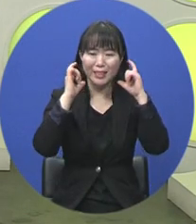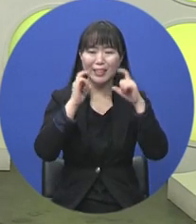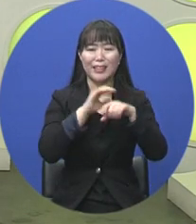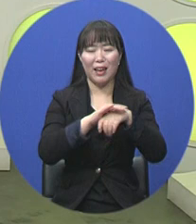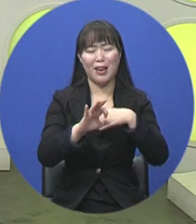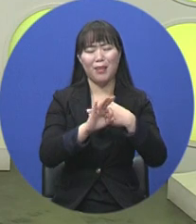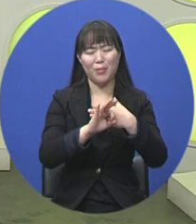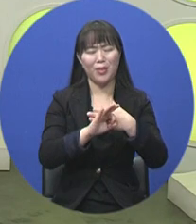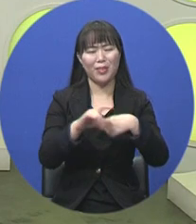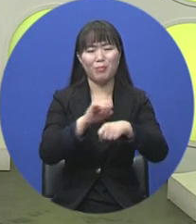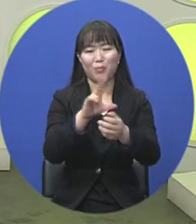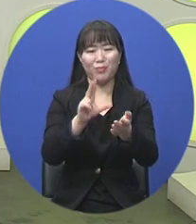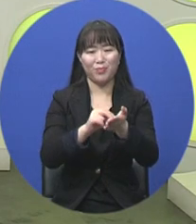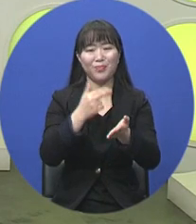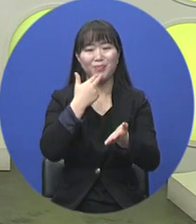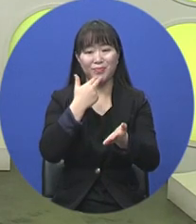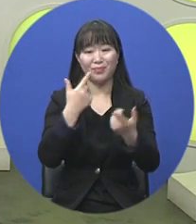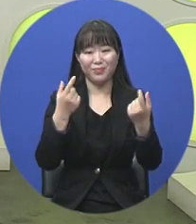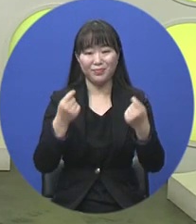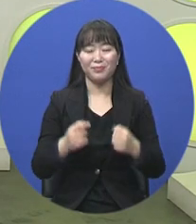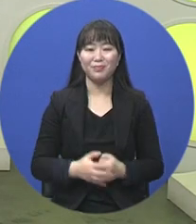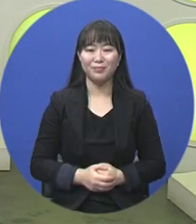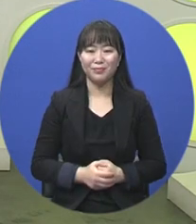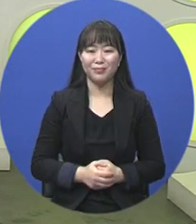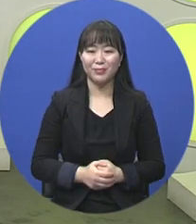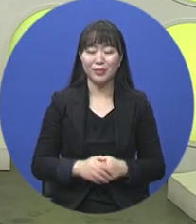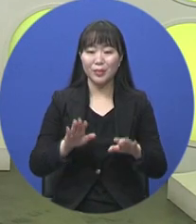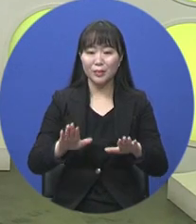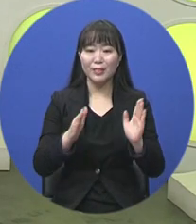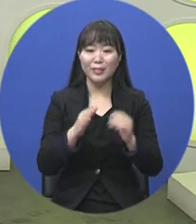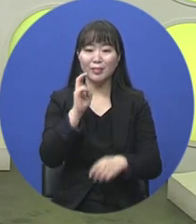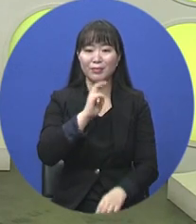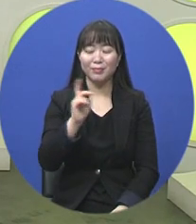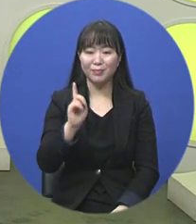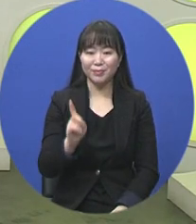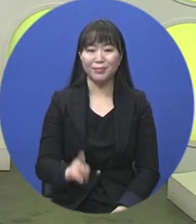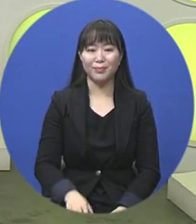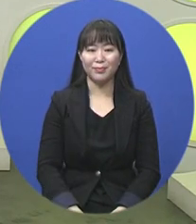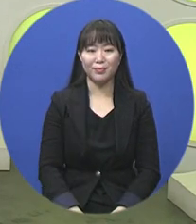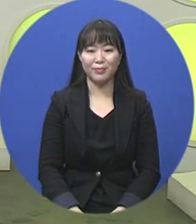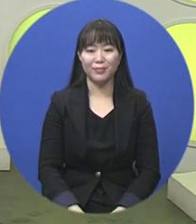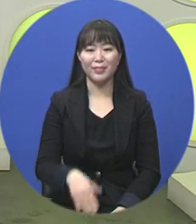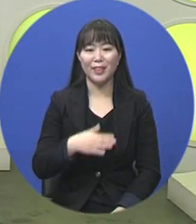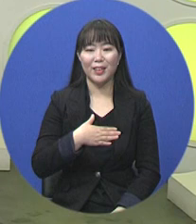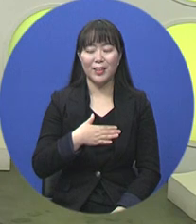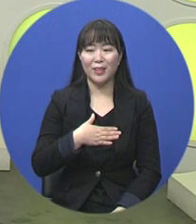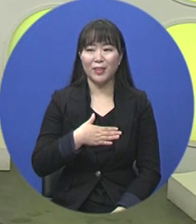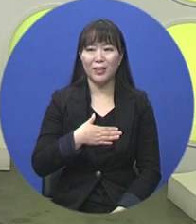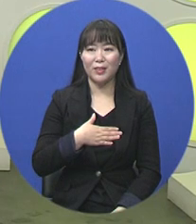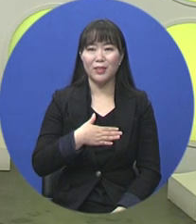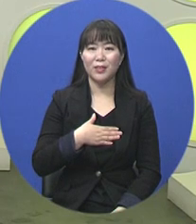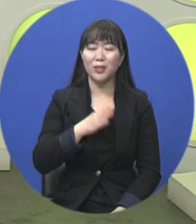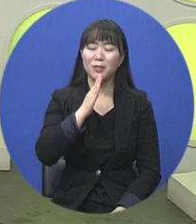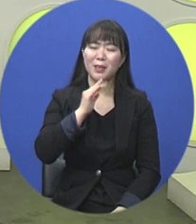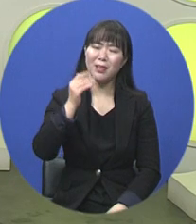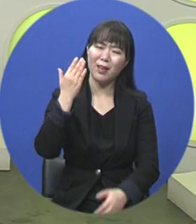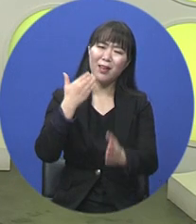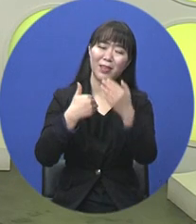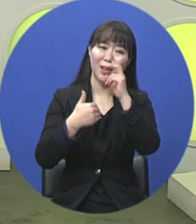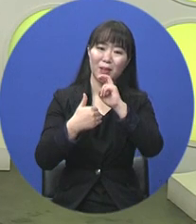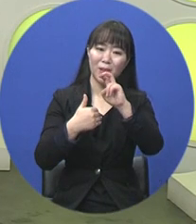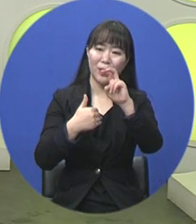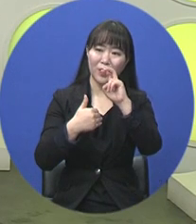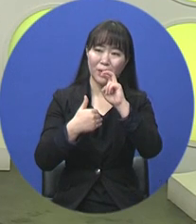잘 쓰시면 아무 문제 없습니다 머니에 예 여러번 부르셔도 를 어떤 더라구요 별로 그 앗 흘러간 옛날노래 4